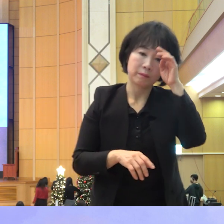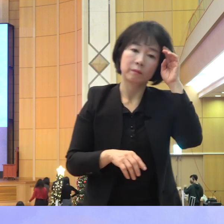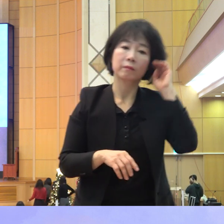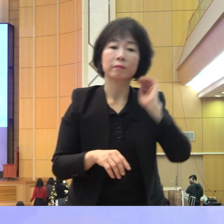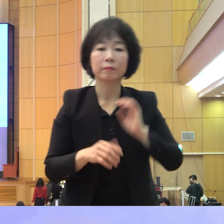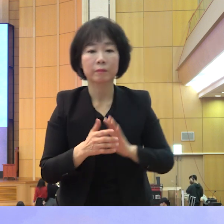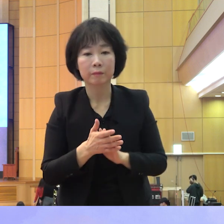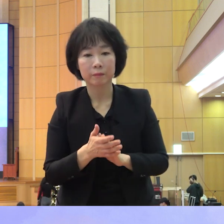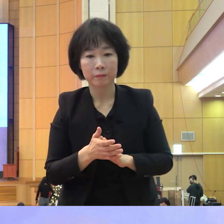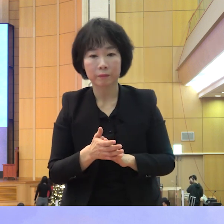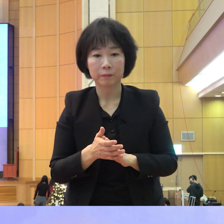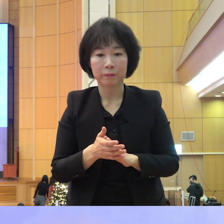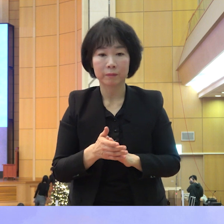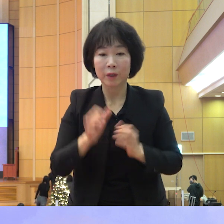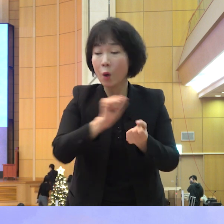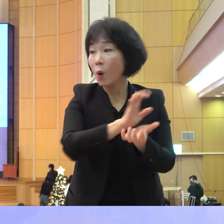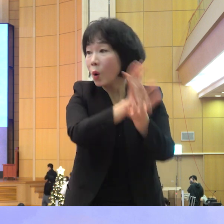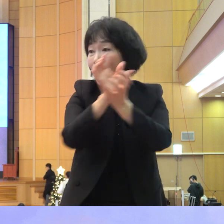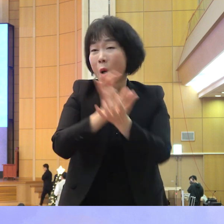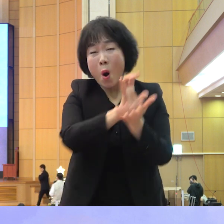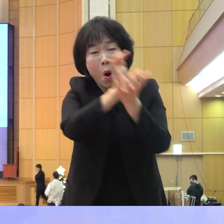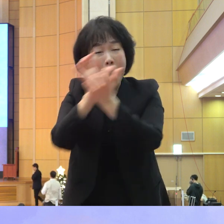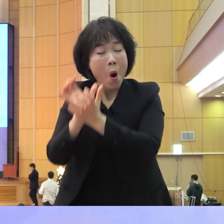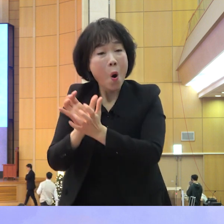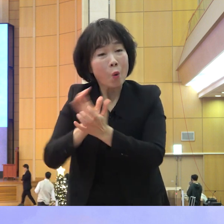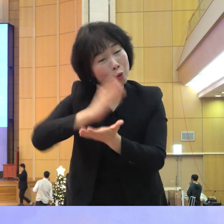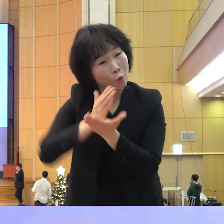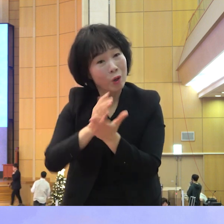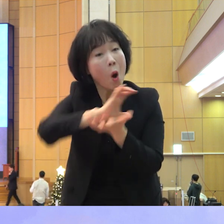꽃들 중에 가장 못생긴 꽃 아세요?